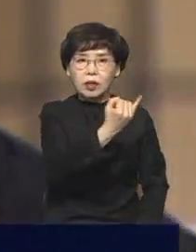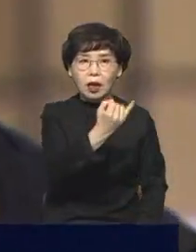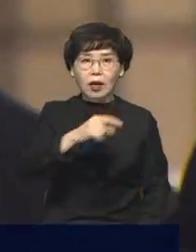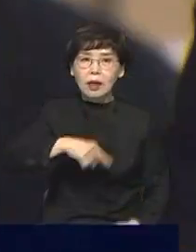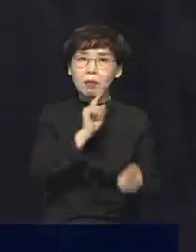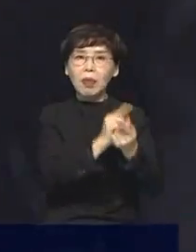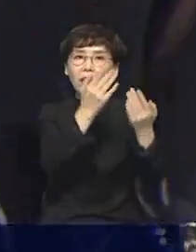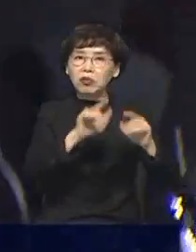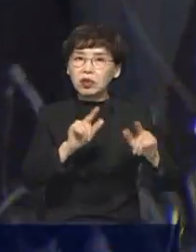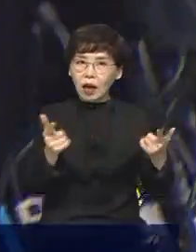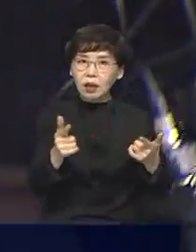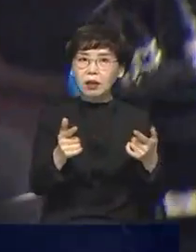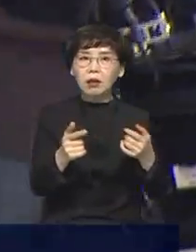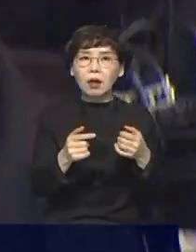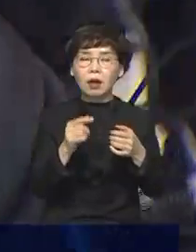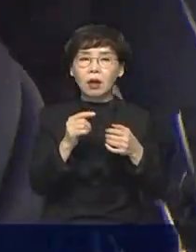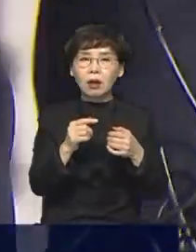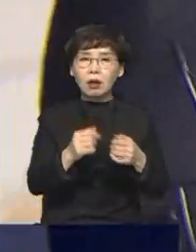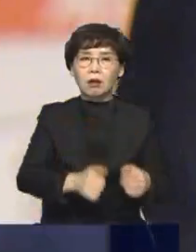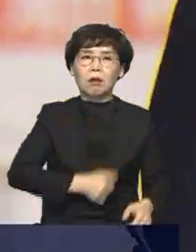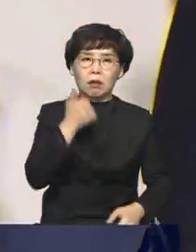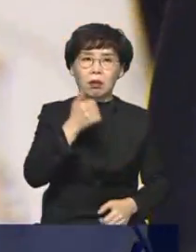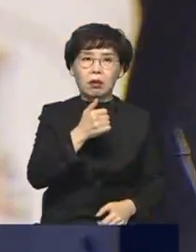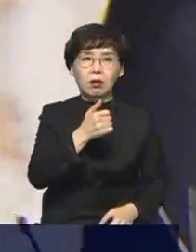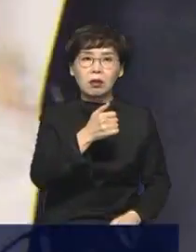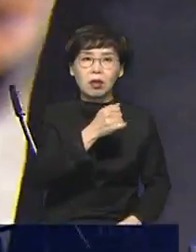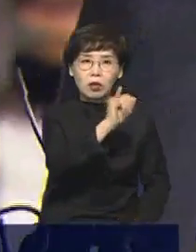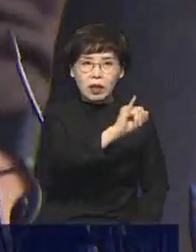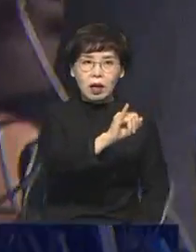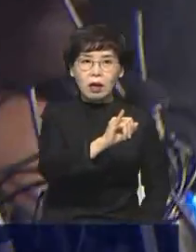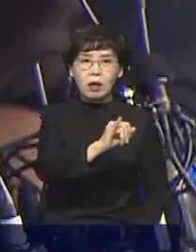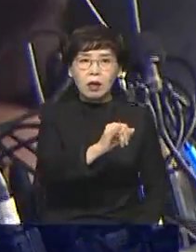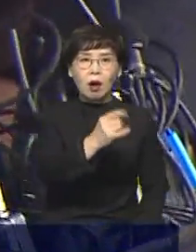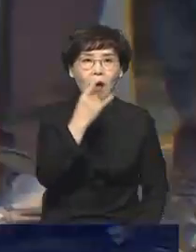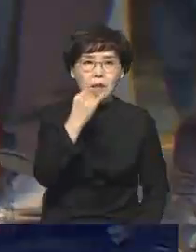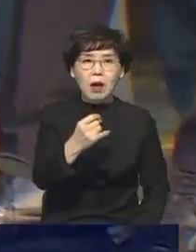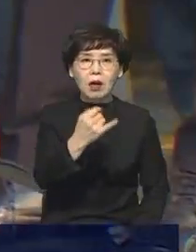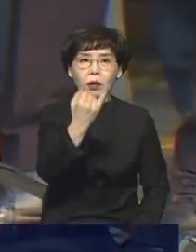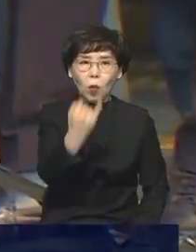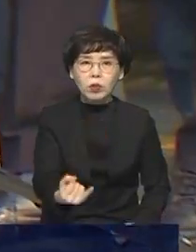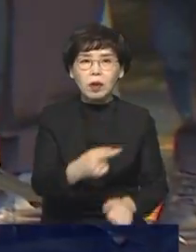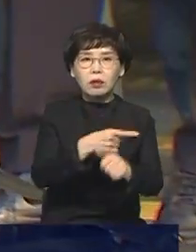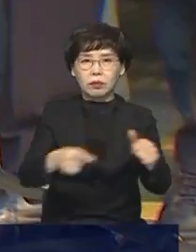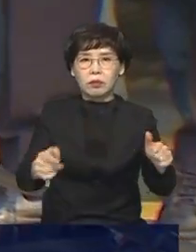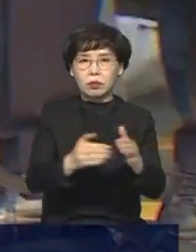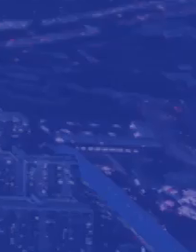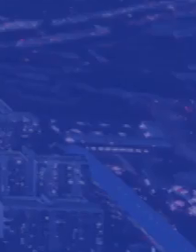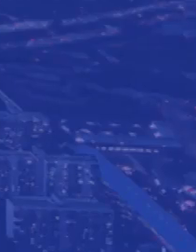자신을 만나주지 않는다는 이유로 A 씨와 여동생, 어머니를 모두 살해했습니다.